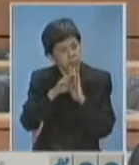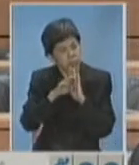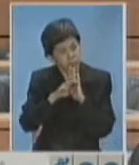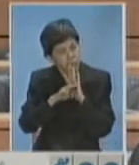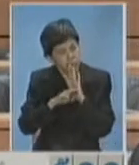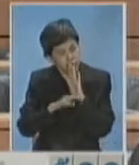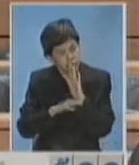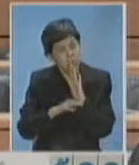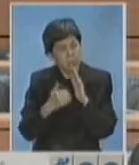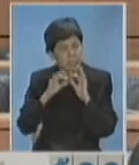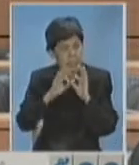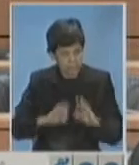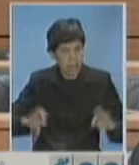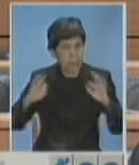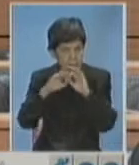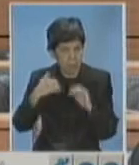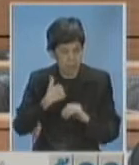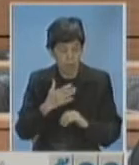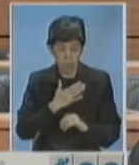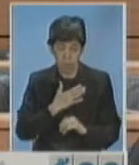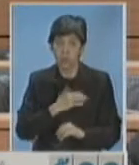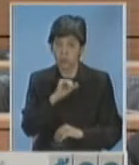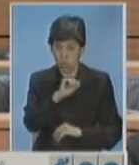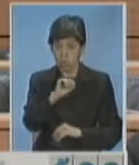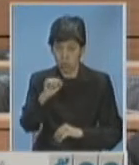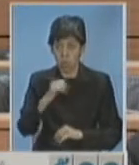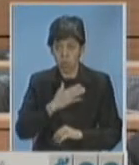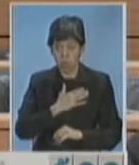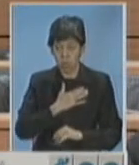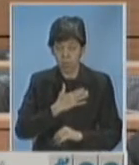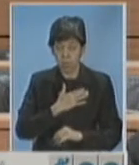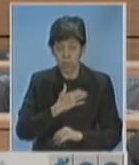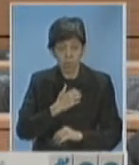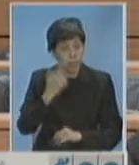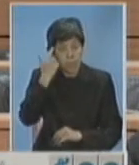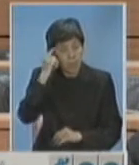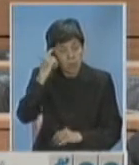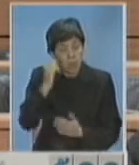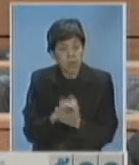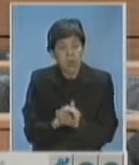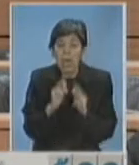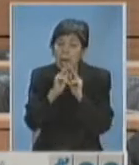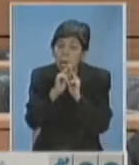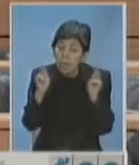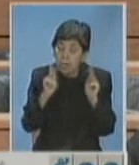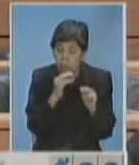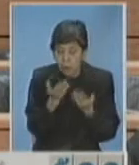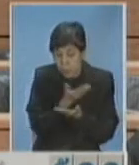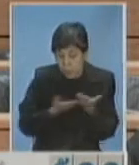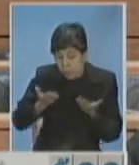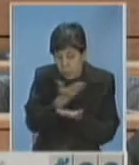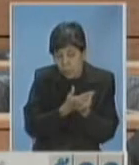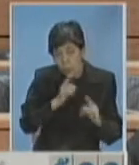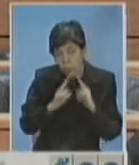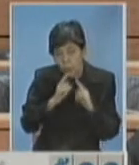มีสาระและมีความสำคัญแล้วผมเป็นสมาชิกสภาผู้แทนราษฎรยังไม่ทราบว่าในขั้นกรรมาธิการเขามีการพูดถึงประเด็นเหล่